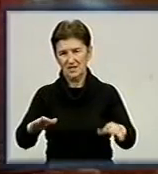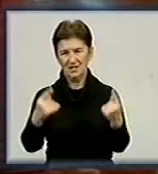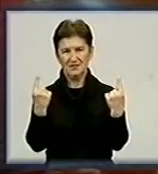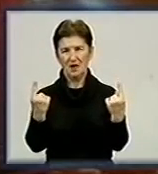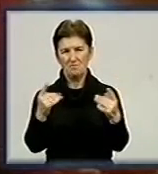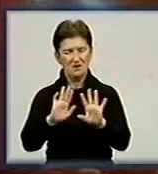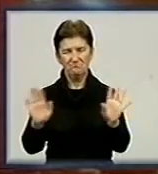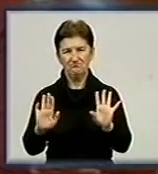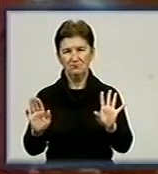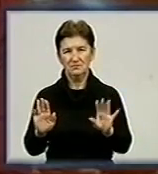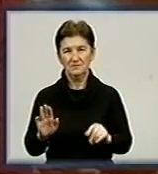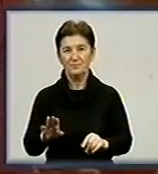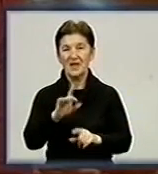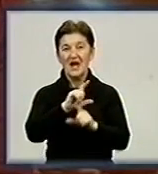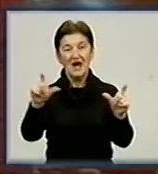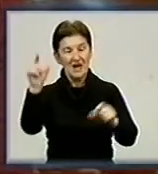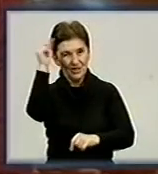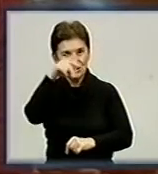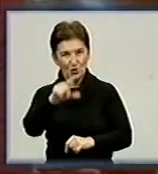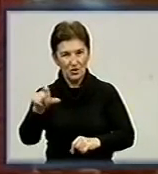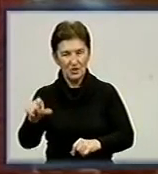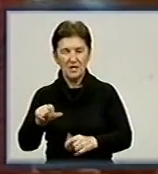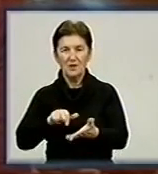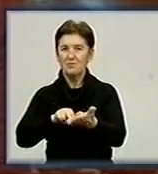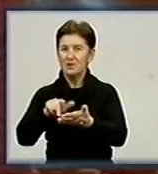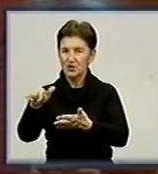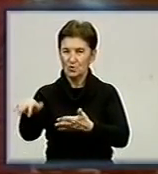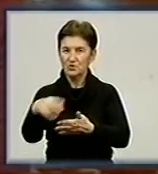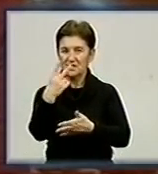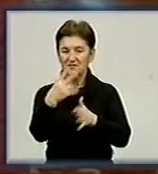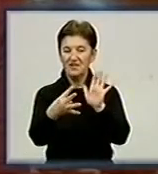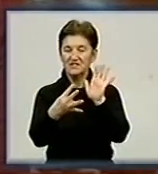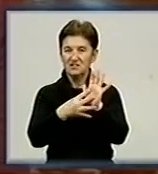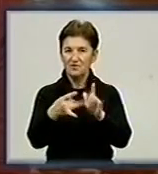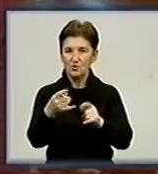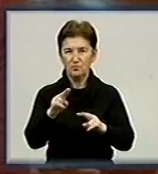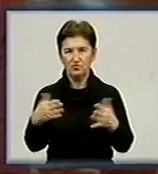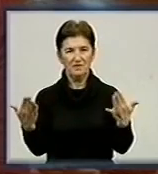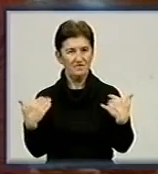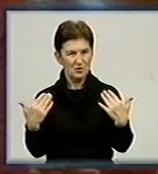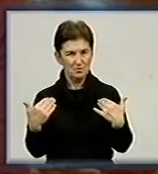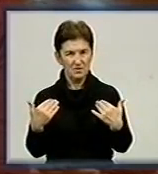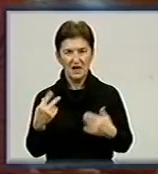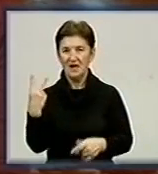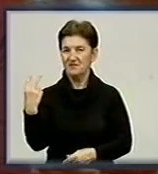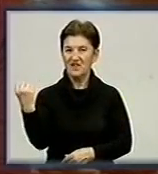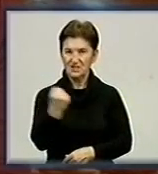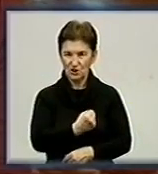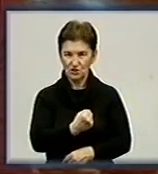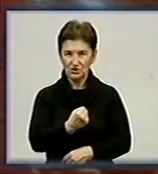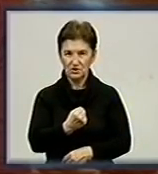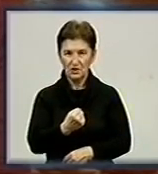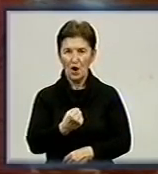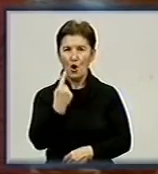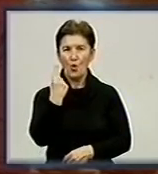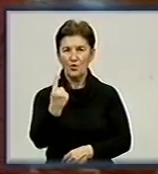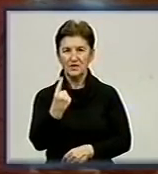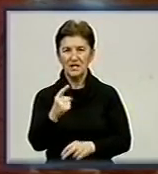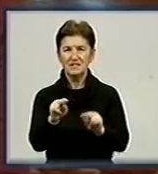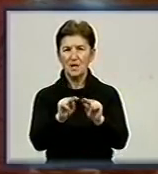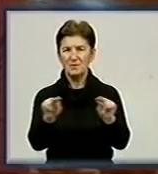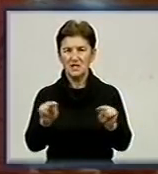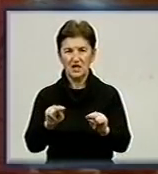Кіровоградські школярі на зимові канікули підуть 29 грудня і відпочиватимуть два тижні. Лише один педагогічний ліцей